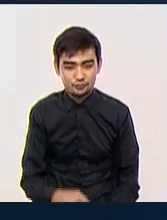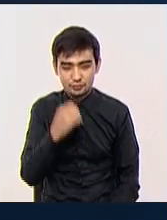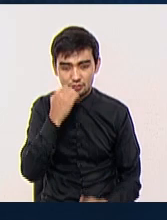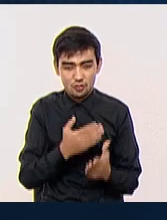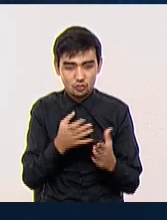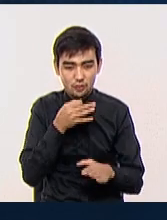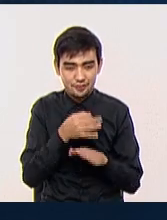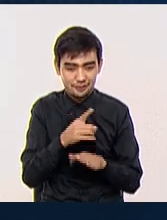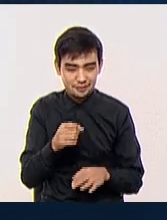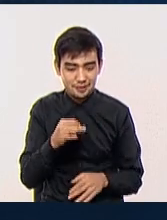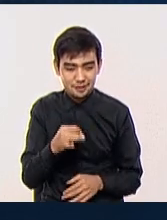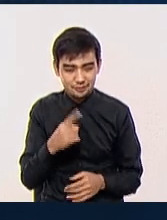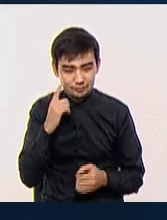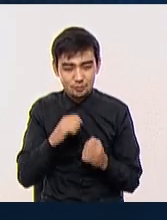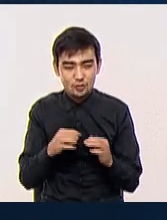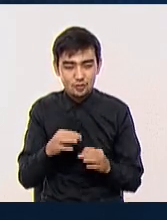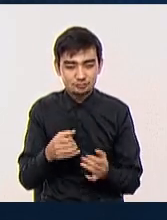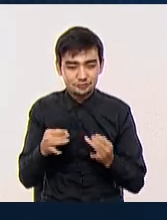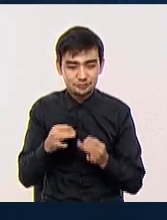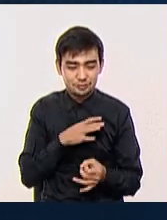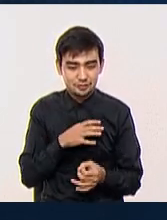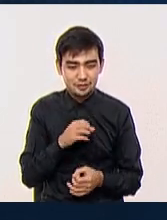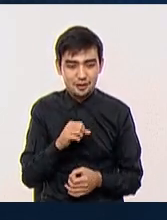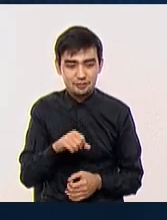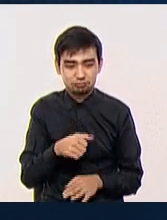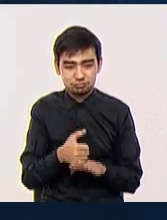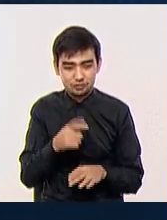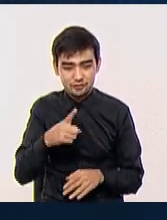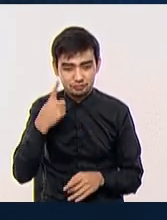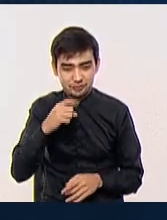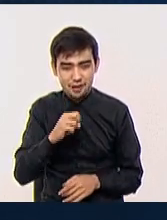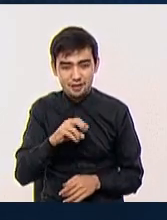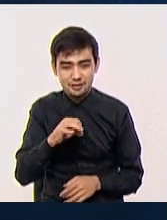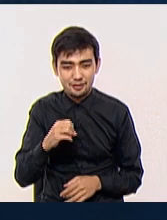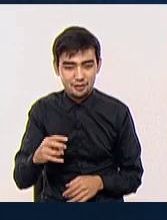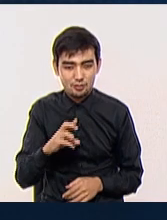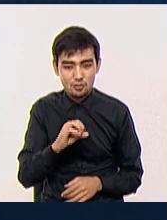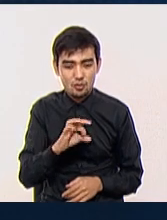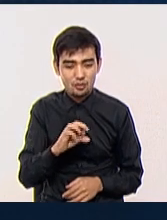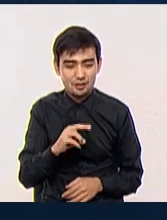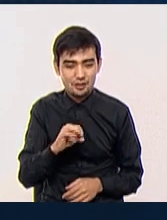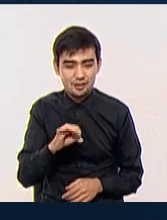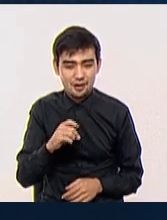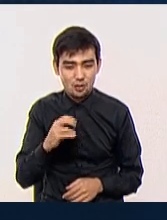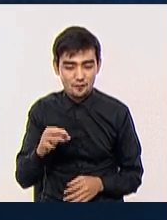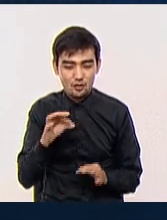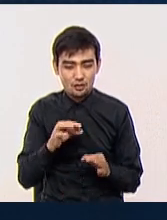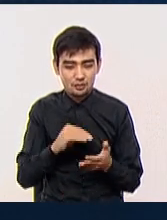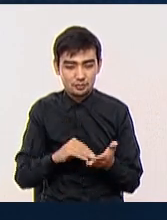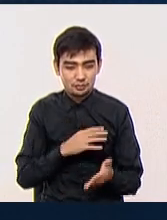за ответы. Я напомню, что с нами на связи был автор книги про Алихана Букиханова Виктор Козадой.